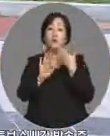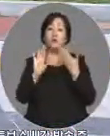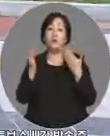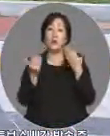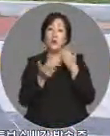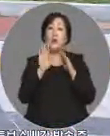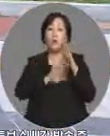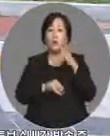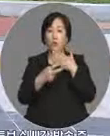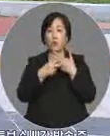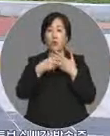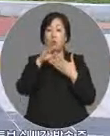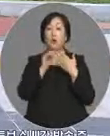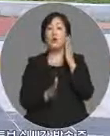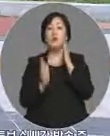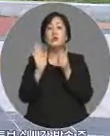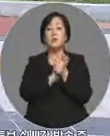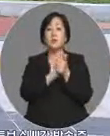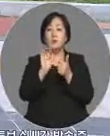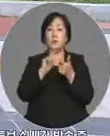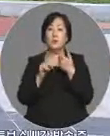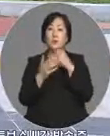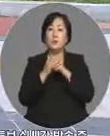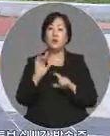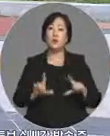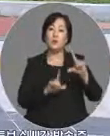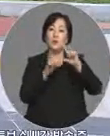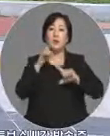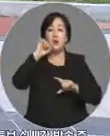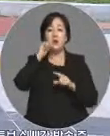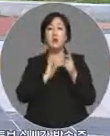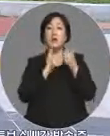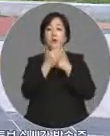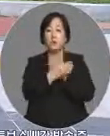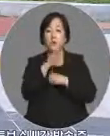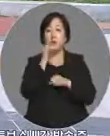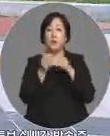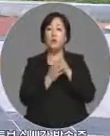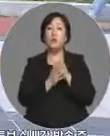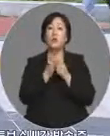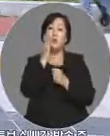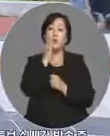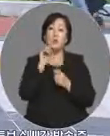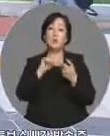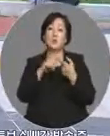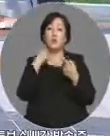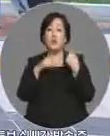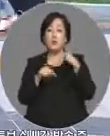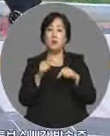서비스와 취약계층에 대한 돌봄 서비스 요구가 높아진 가운데 울산시도